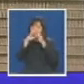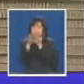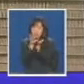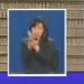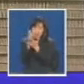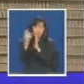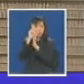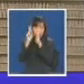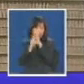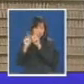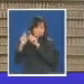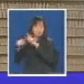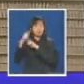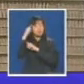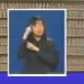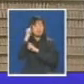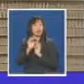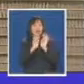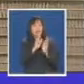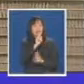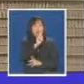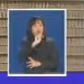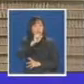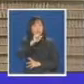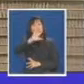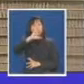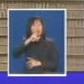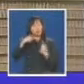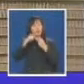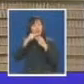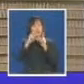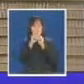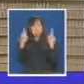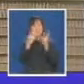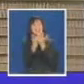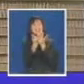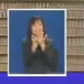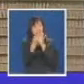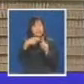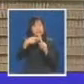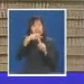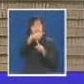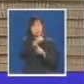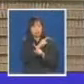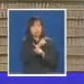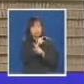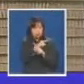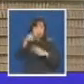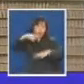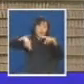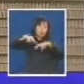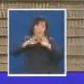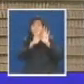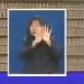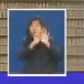ช้วิธีการในการให้กงช.เขาเป็นผู้กำหนดแล้วก็ตัดสินใจว่าไม่ให้กับสภาชุดปัจจุบันไปให้ในอนาคตเหมือนกับที่เขาป